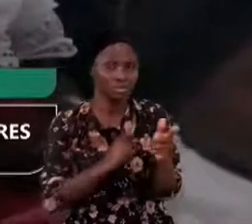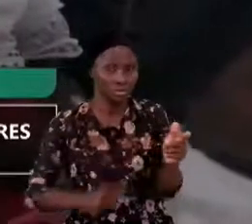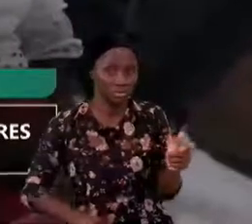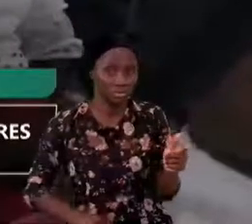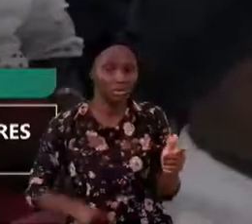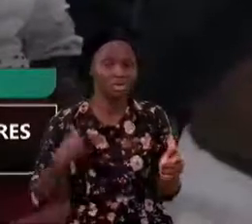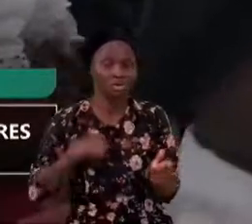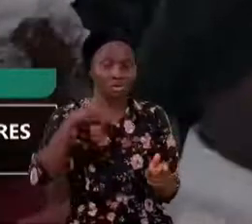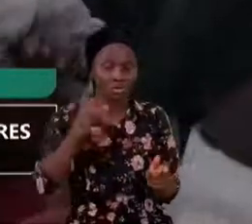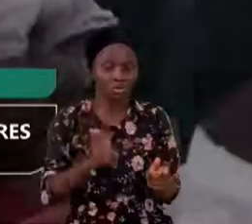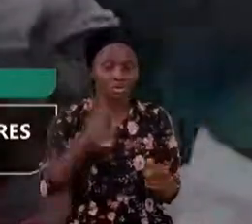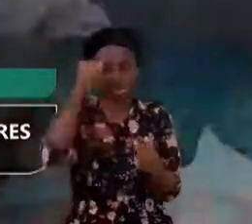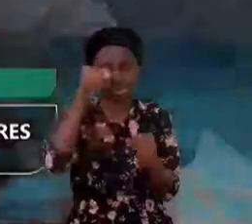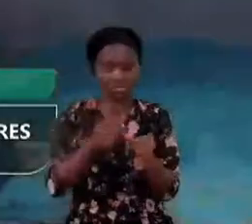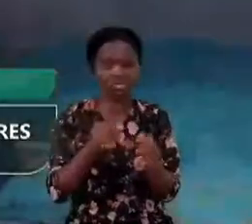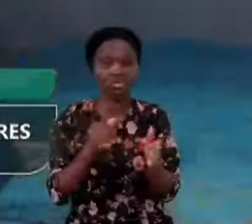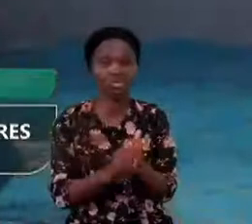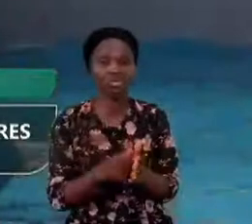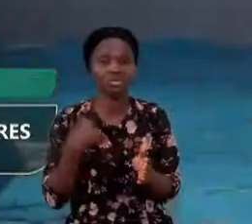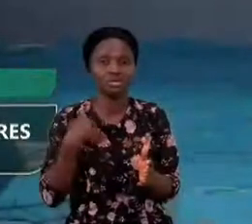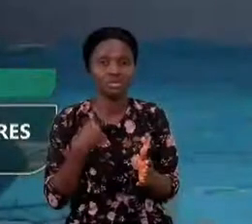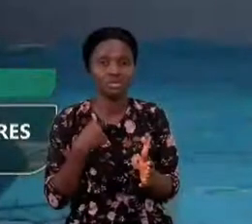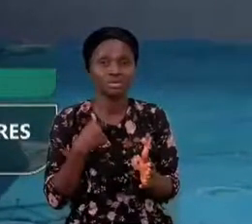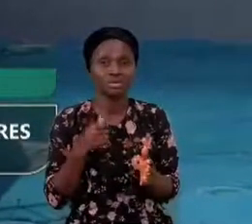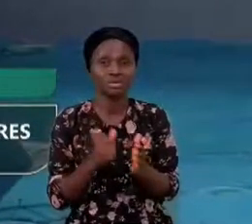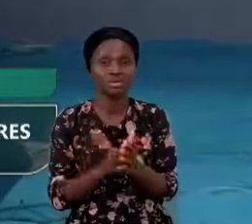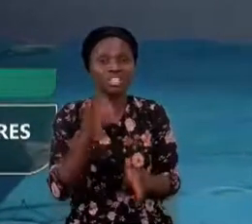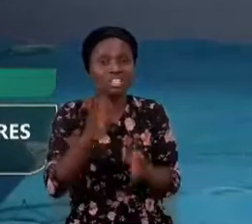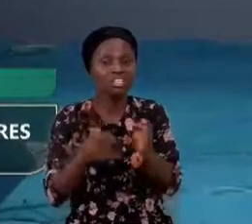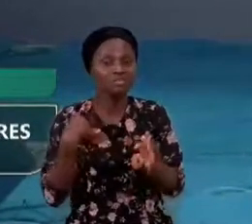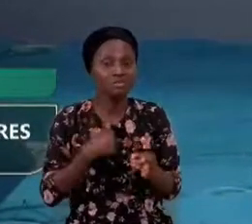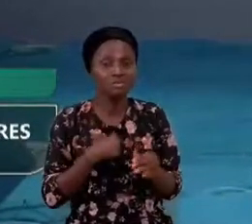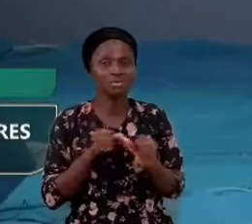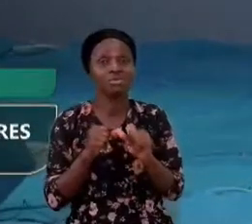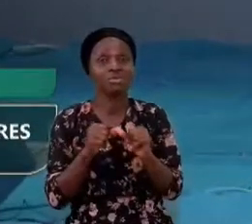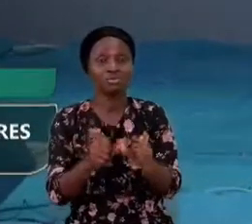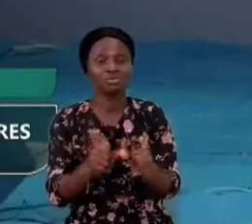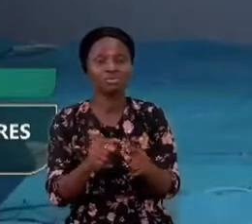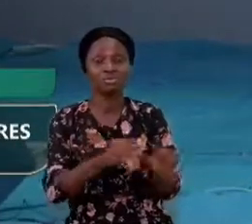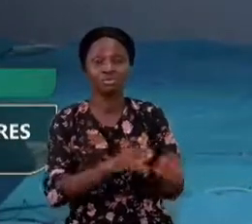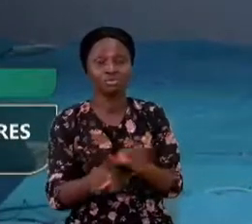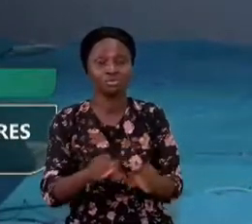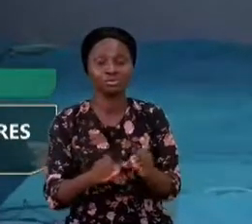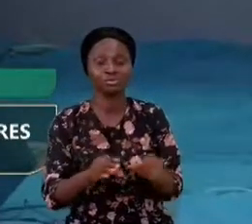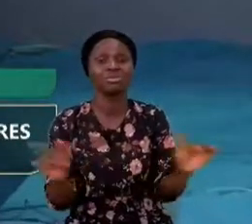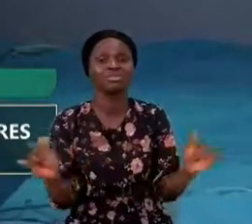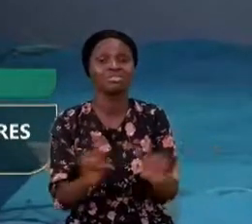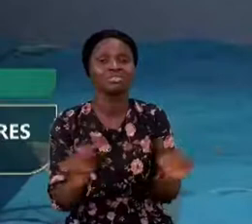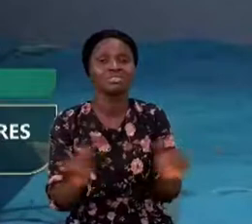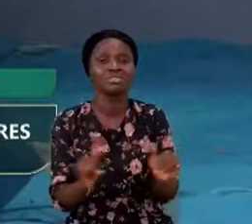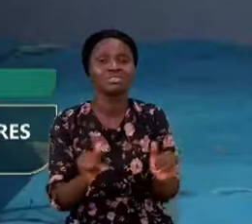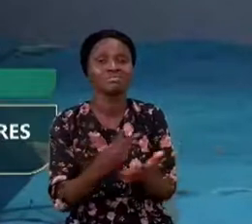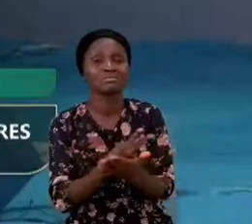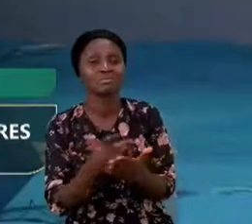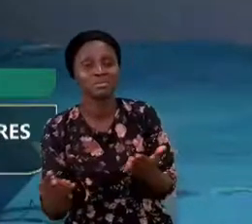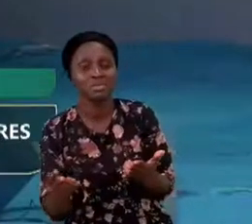choses insensées du passé, les échecs que j'ai eus avant, c'est la même chose que j'aurai. Mais si